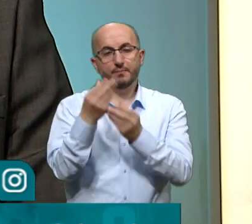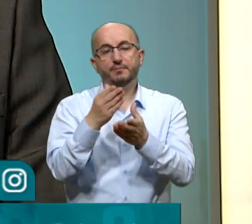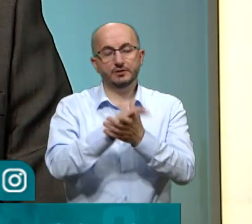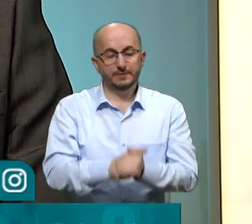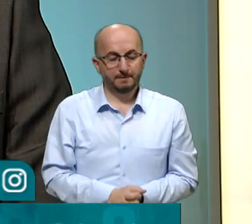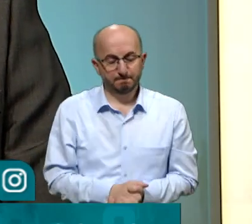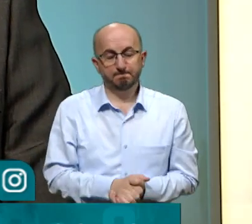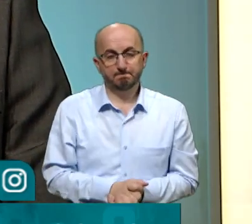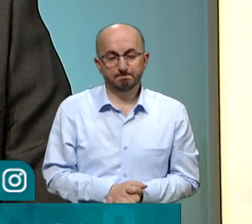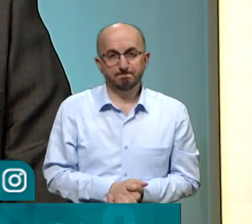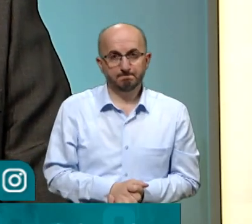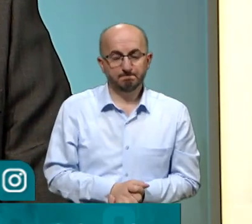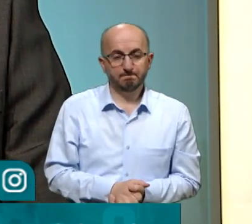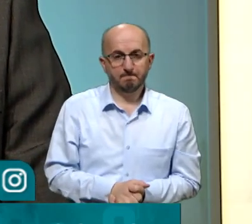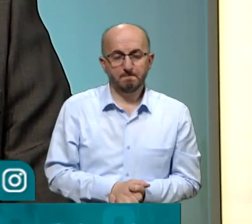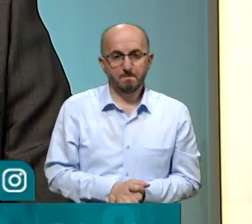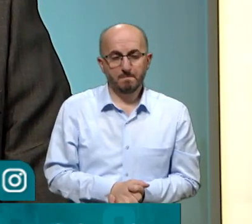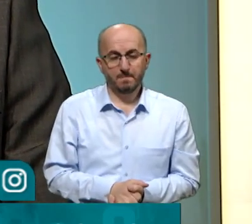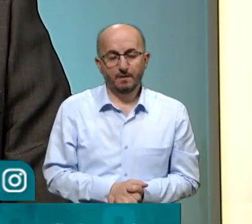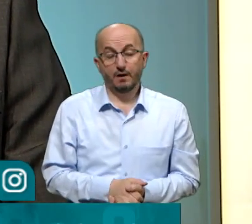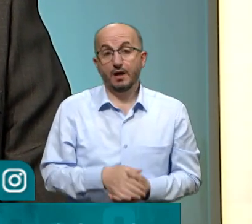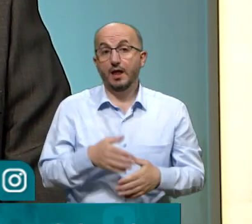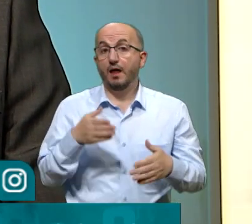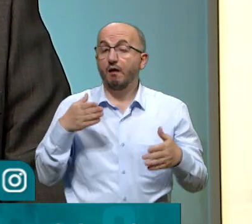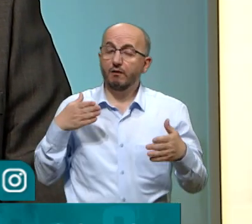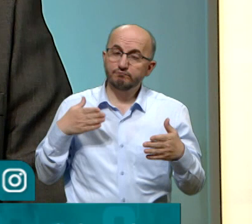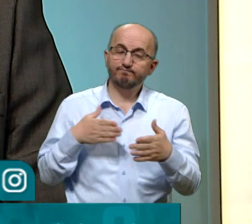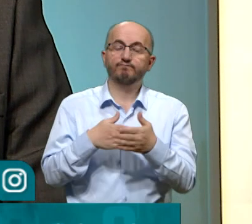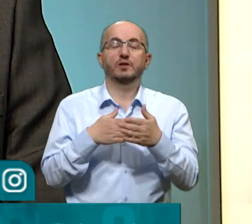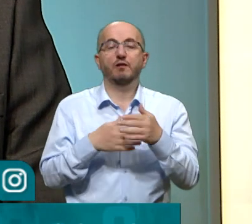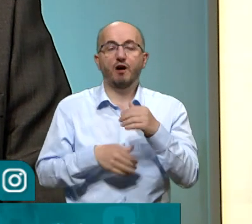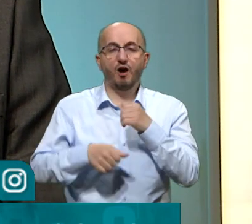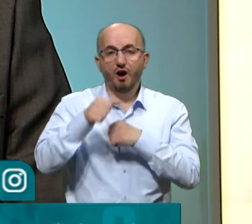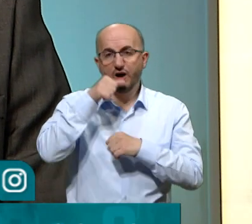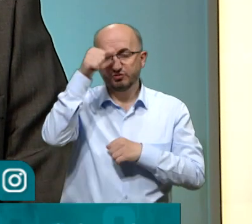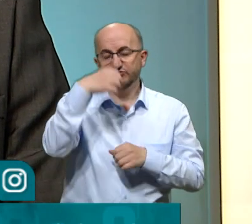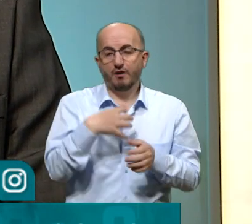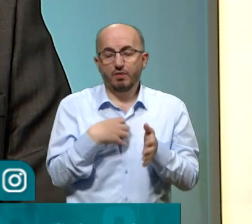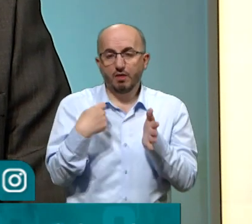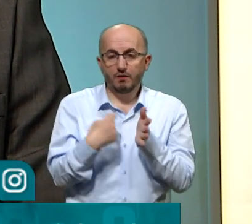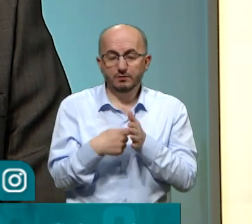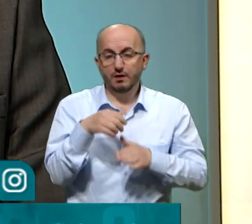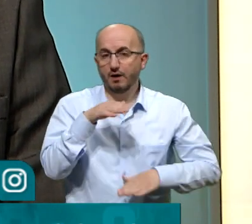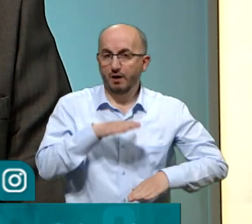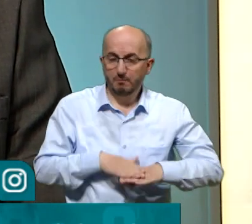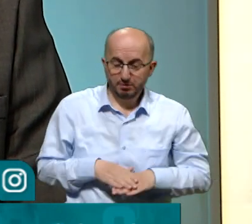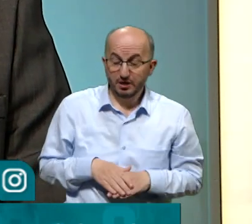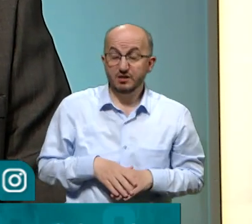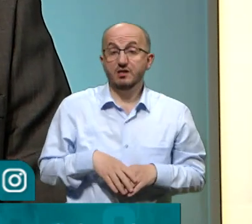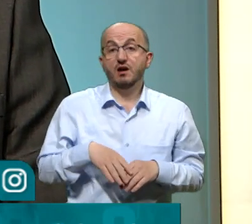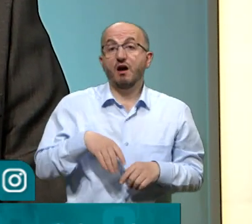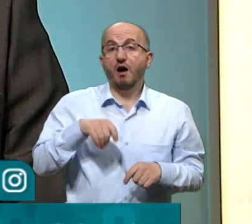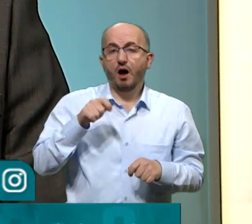hangi bir şey yok ya mazeret de yok Ortaköy altta doğrudan doğruya hacca kendi adına yapar yaptığı